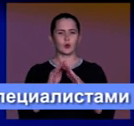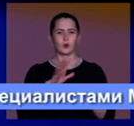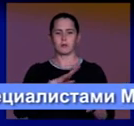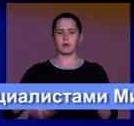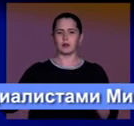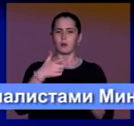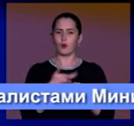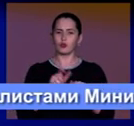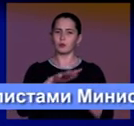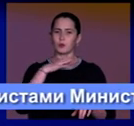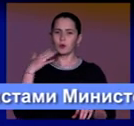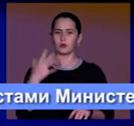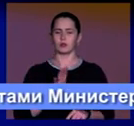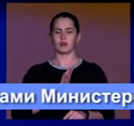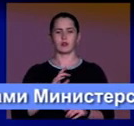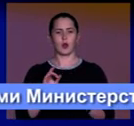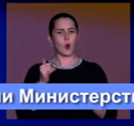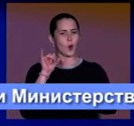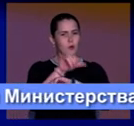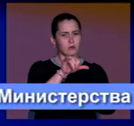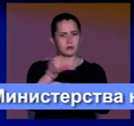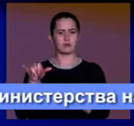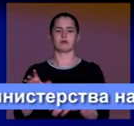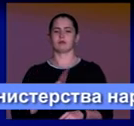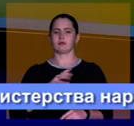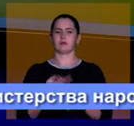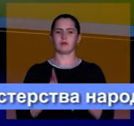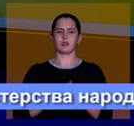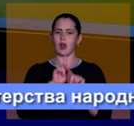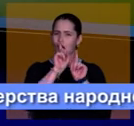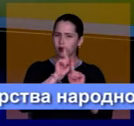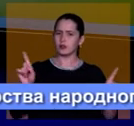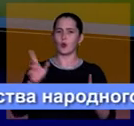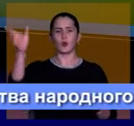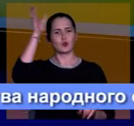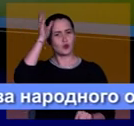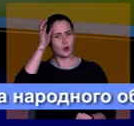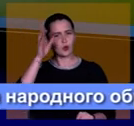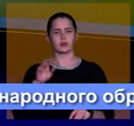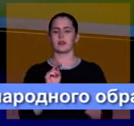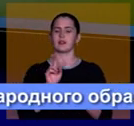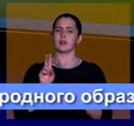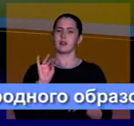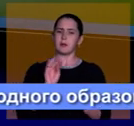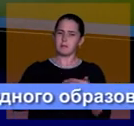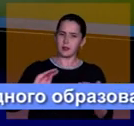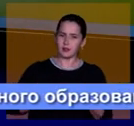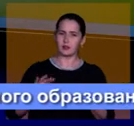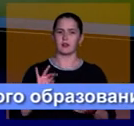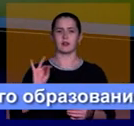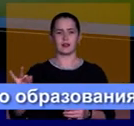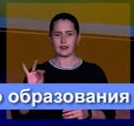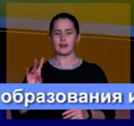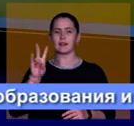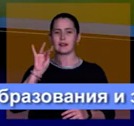гостей гости эти были необычные удивительные это были учёные и писатели и не